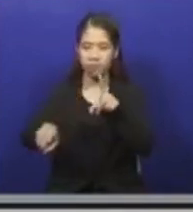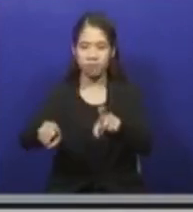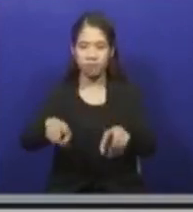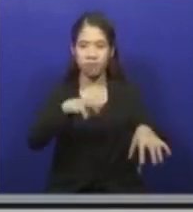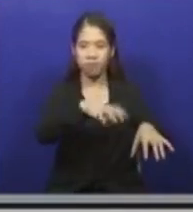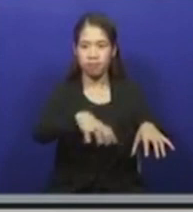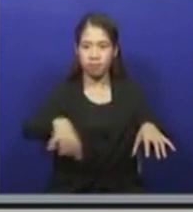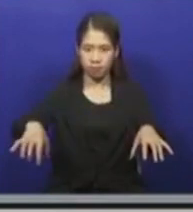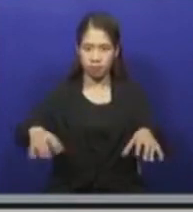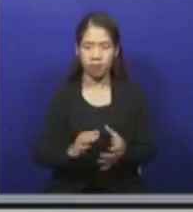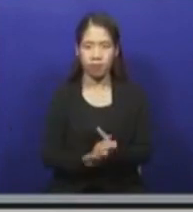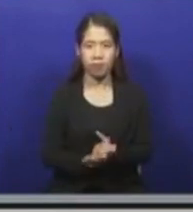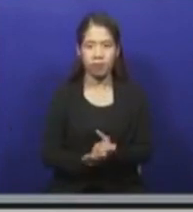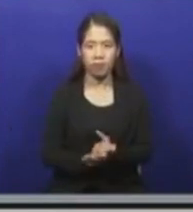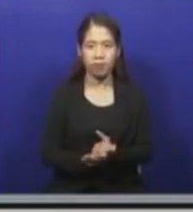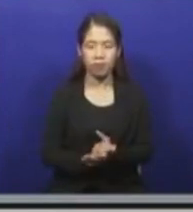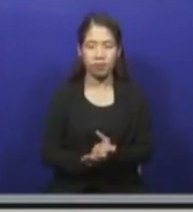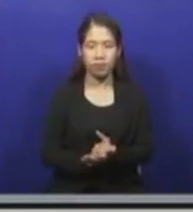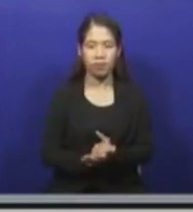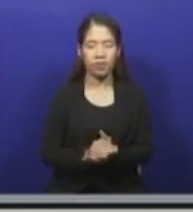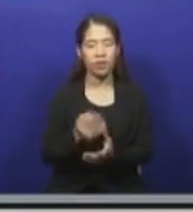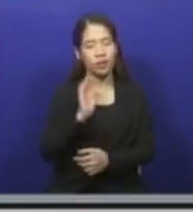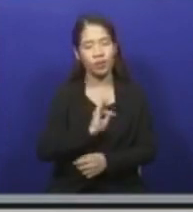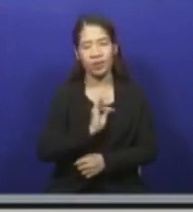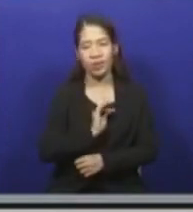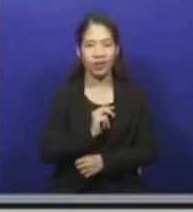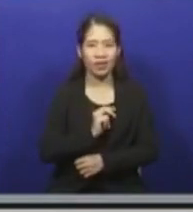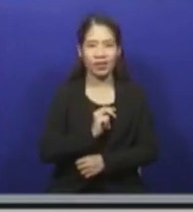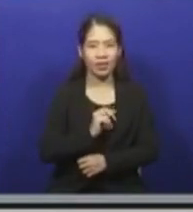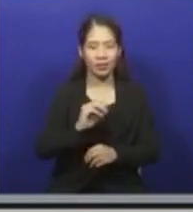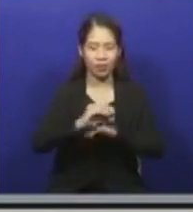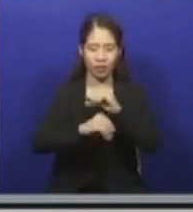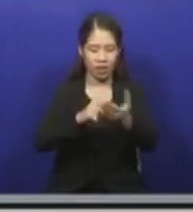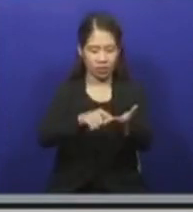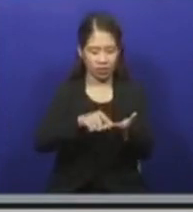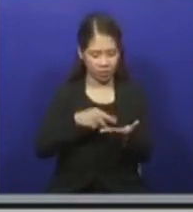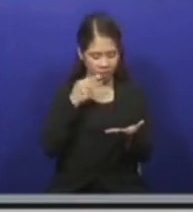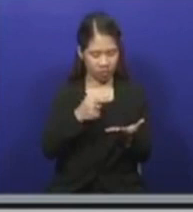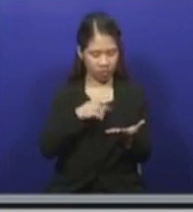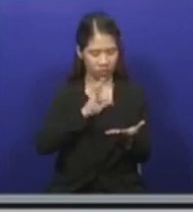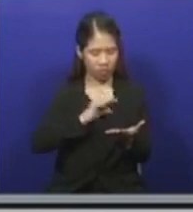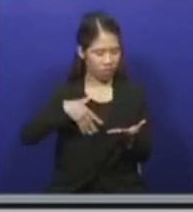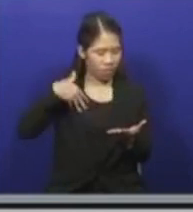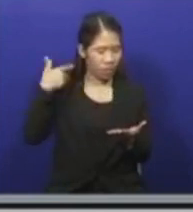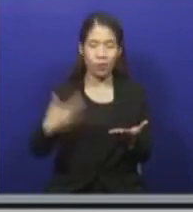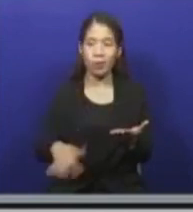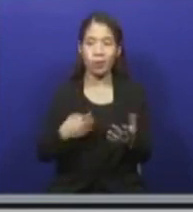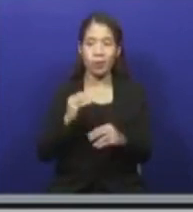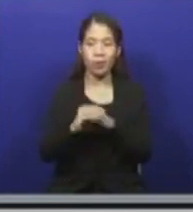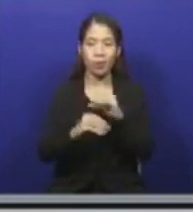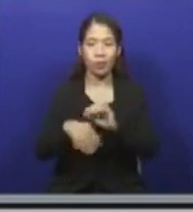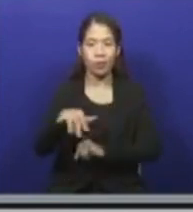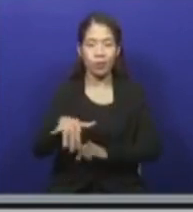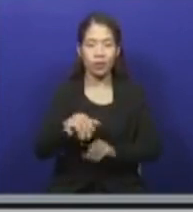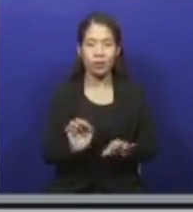านไม่แปลกครับที่พวกเขาจะเอาโครงการที่เราเห็นแล้วมันก็เป็นโครงการทั่วไปเป็นโครงการปกติที่พิม